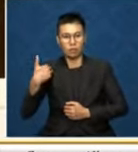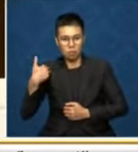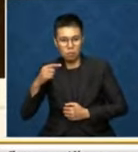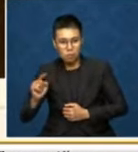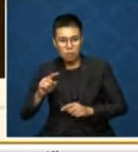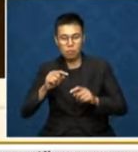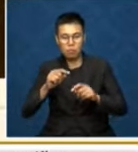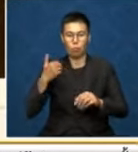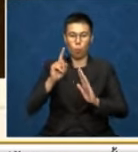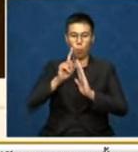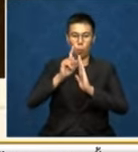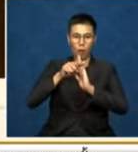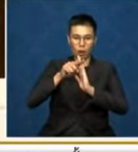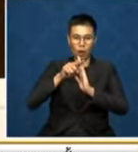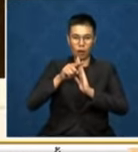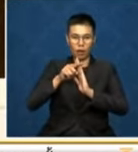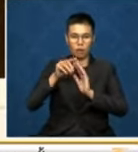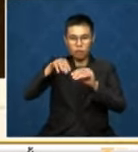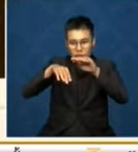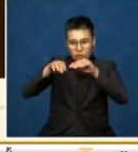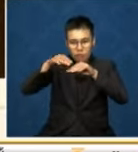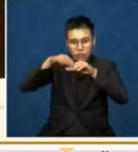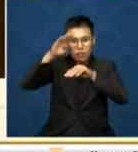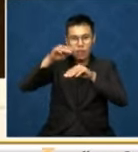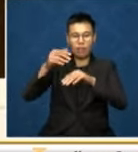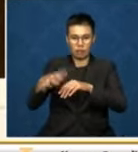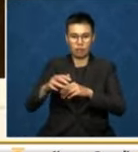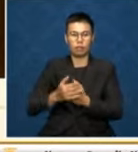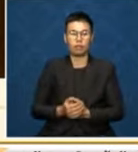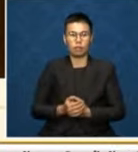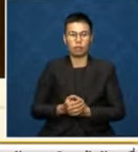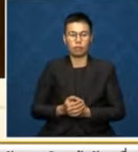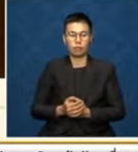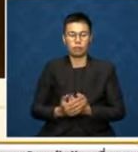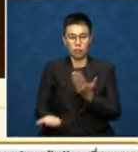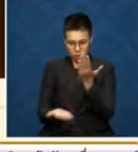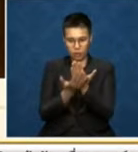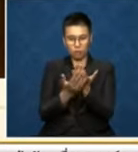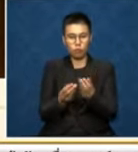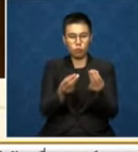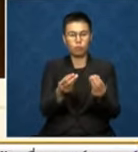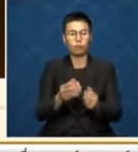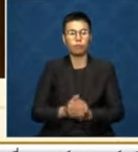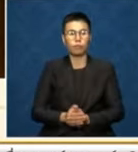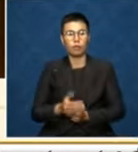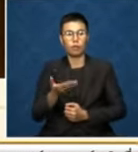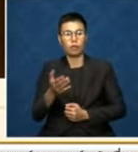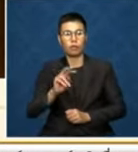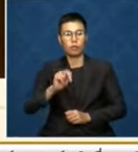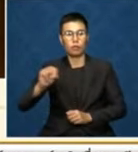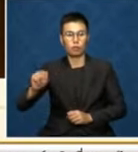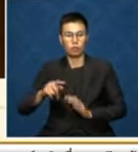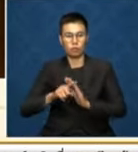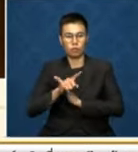แล้วครับขอโทษด้วยครับขอบคุณครับท่าน ครับ ต่อไปเชิญท่านนนท์ไพศาลลิ้มเจริญกิจครับ